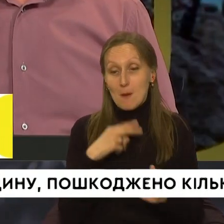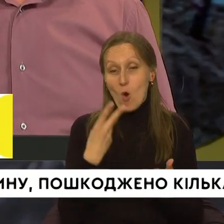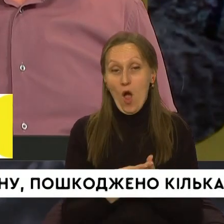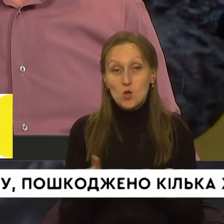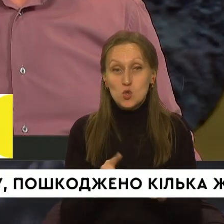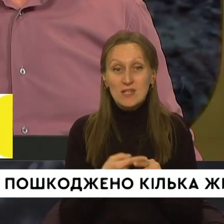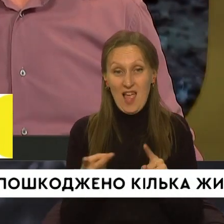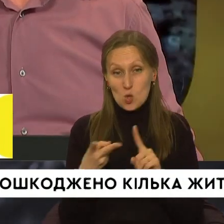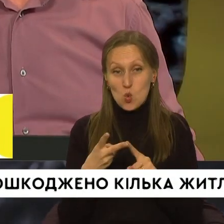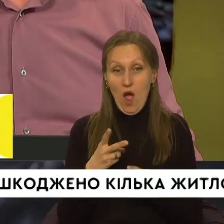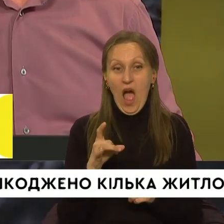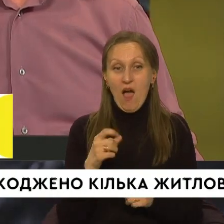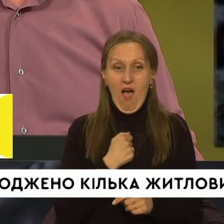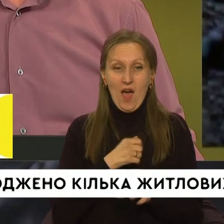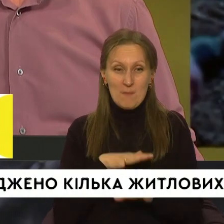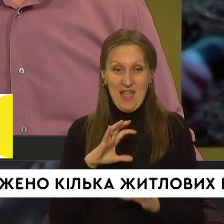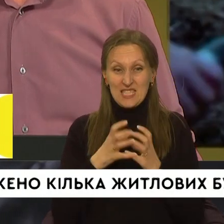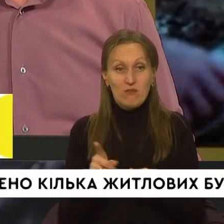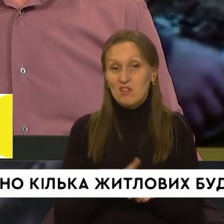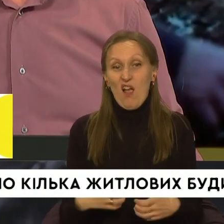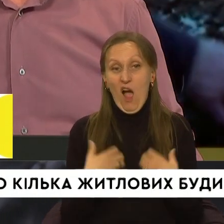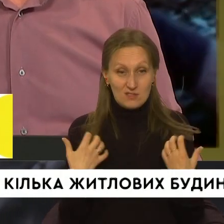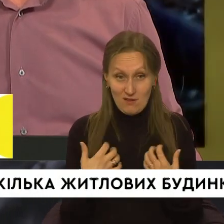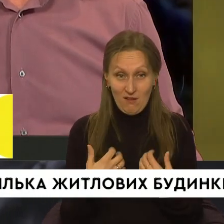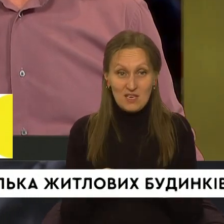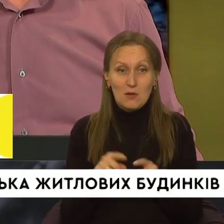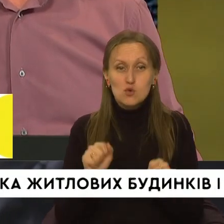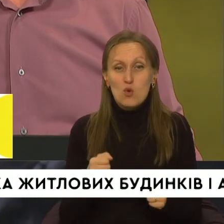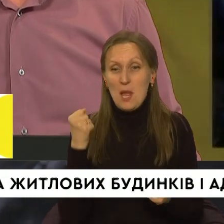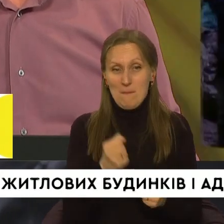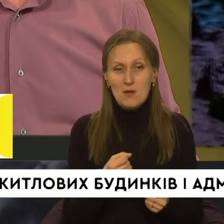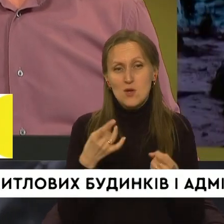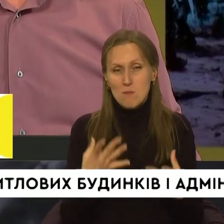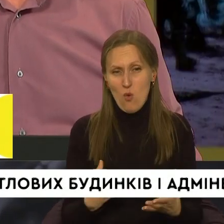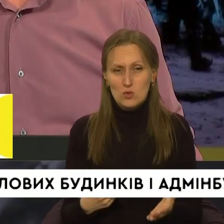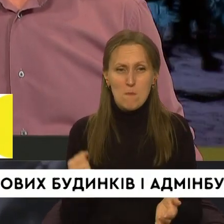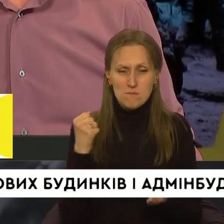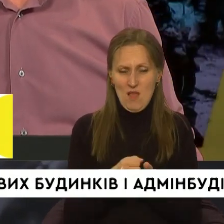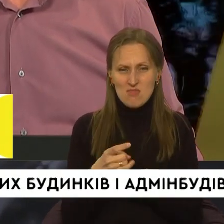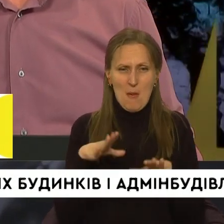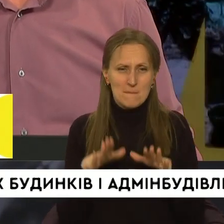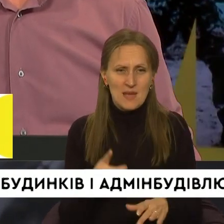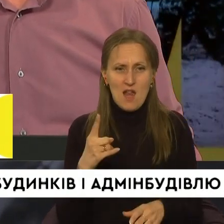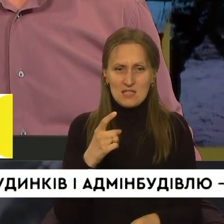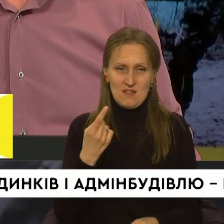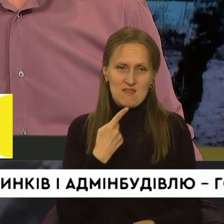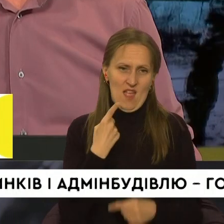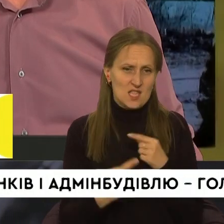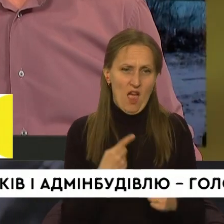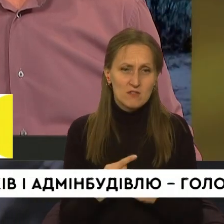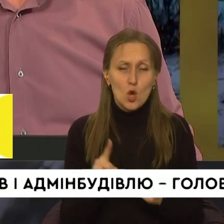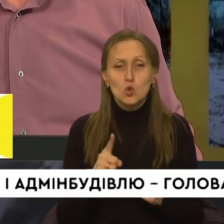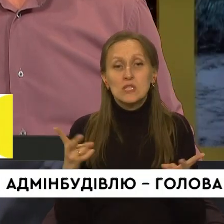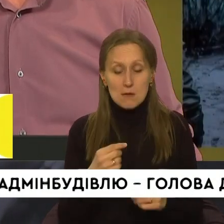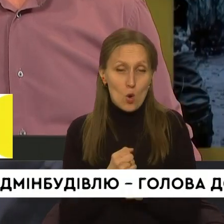показали, що ця друга армія світу, вона не така вже страшна і не то, що можна бити, їх треба просто поставити на місце раз і назавжди. І якщо